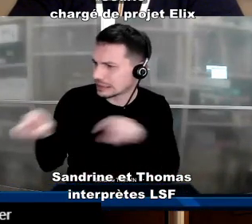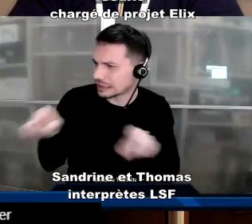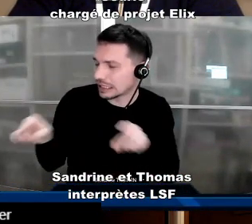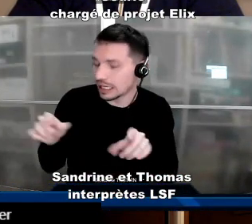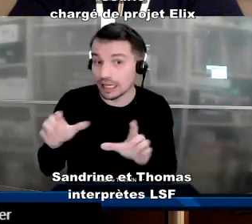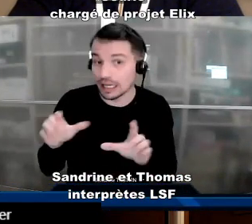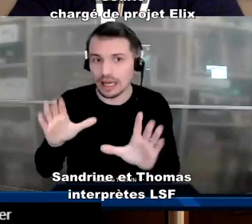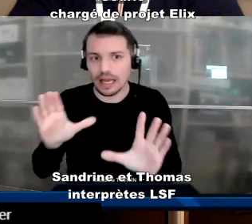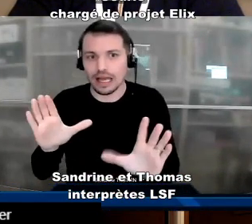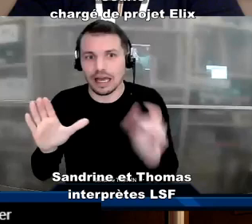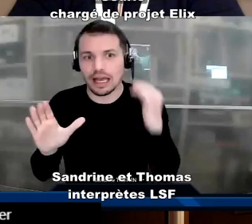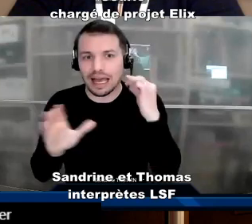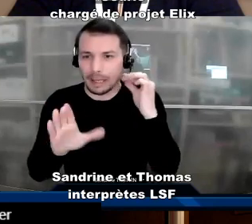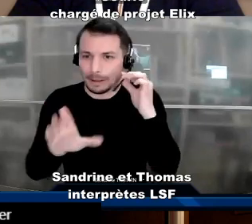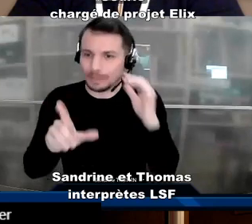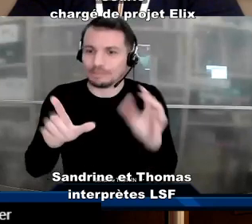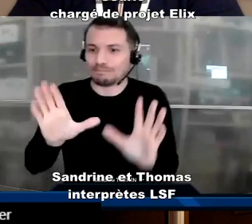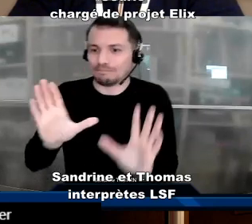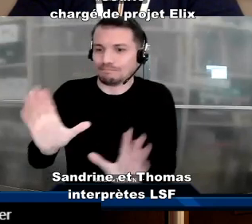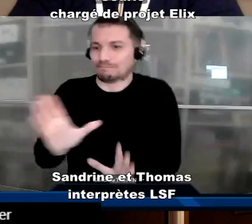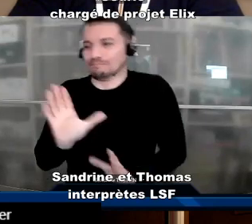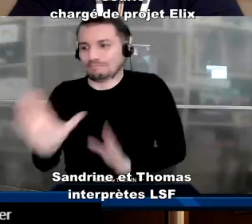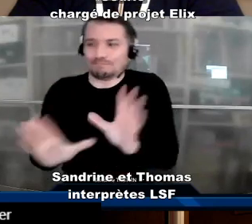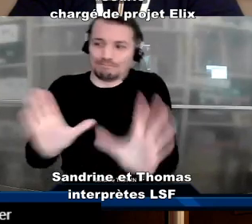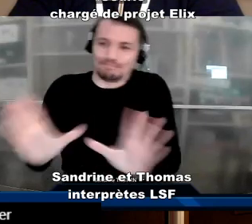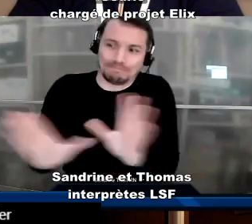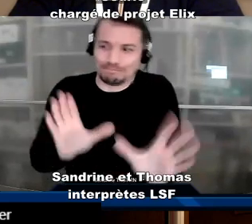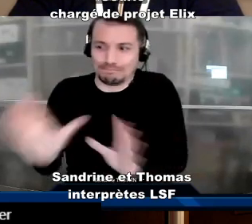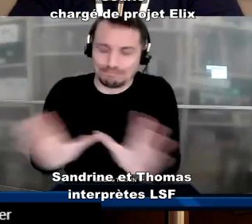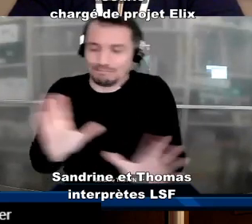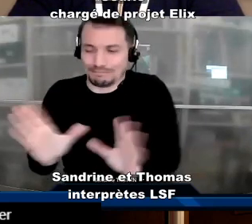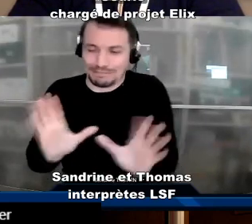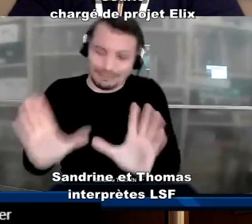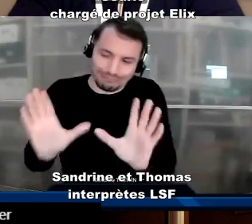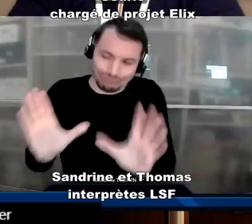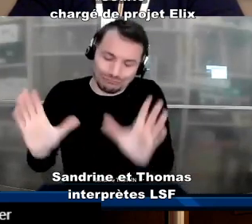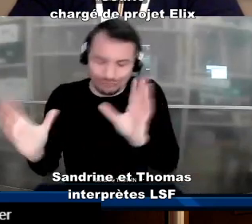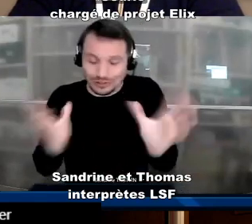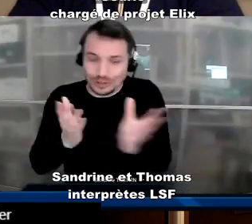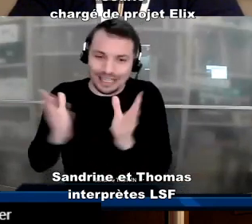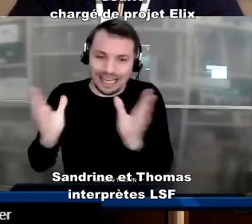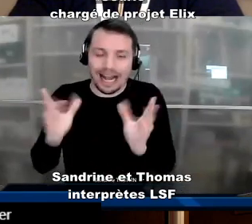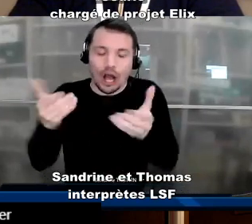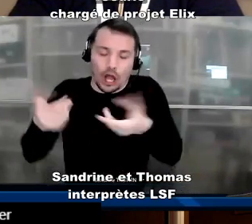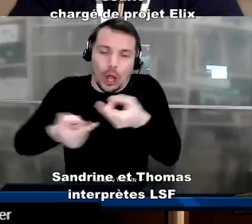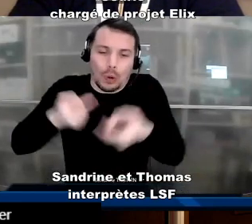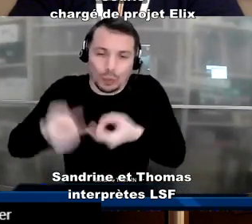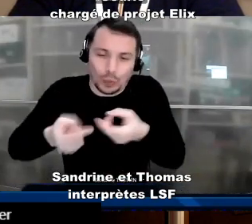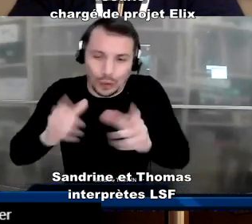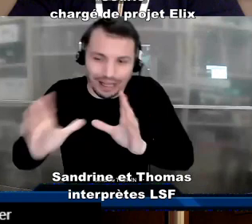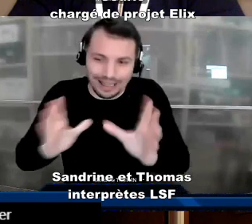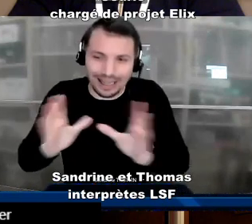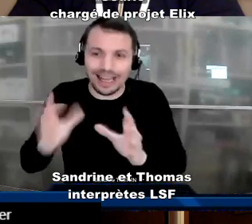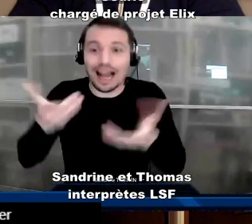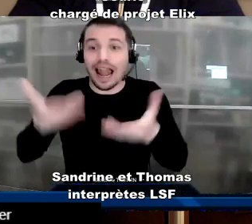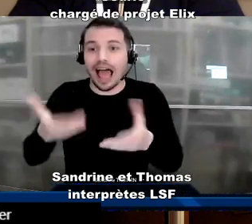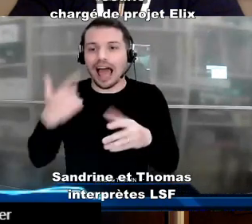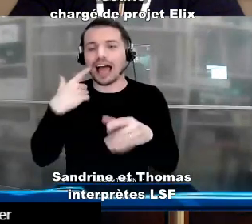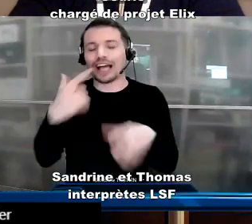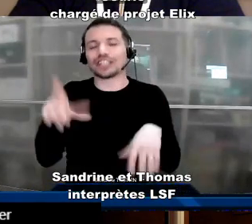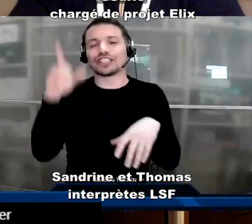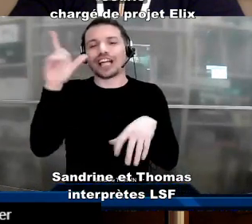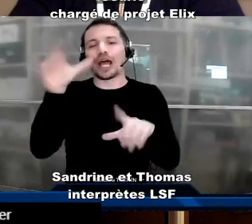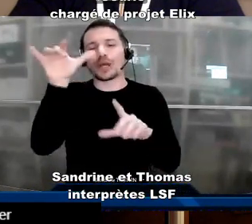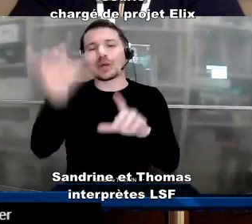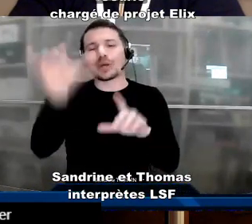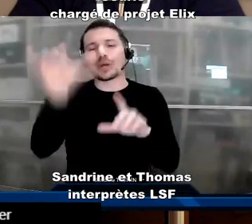traumatiser ce sujet, Seb, mais... Vous avez une chaîne YouTube ou quelque chose comme ça ou... On a une chaîne YouTube,